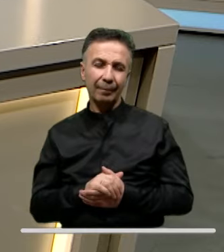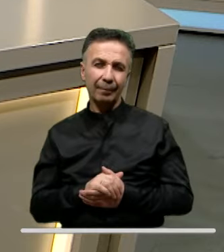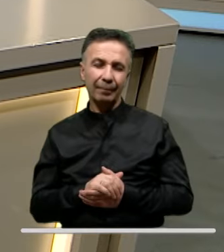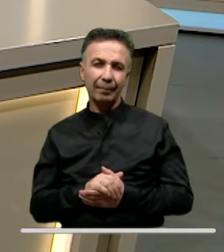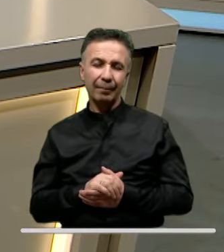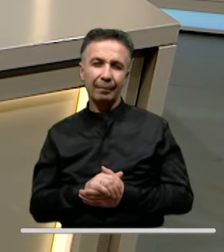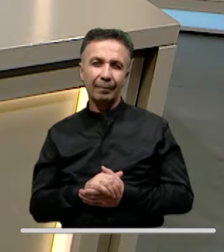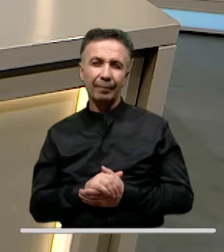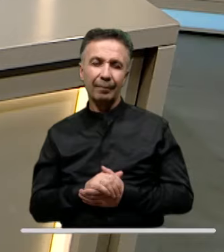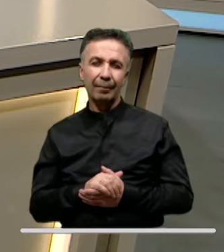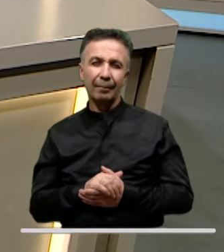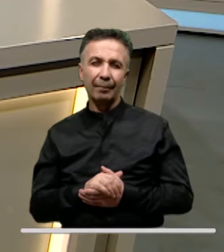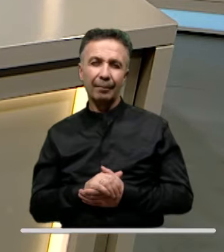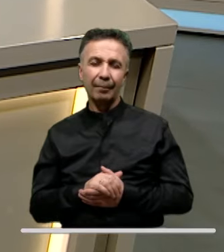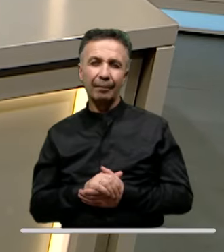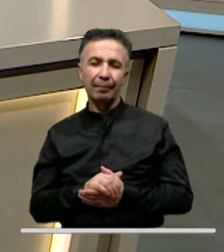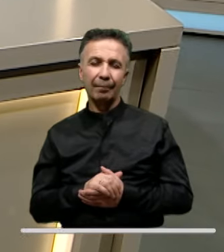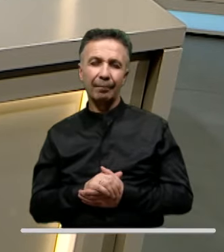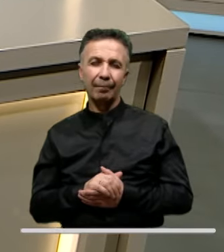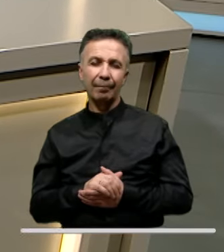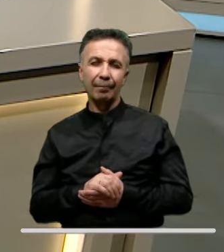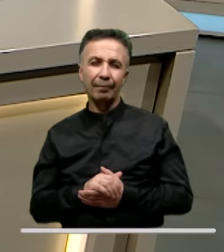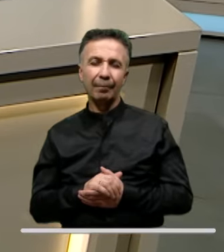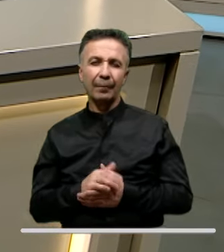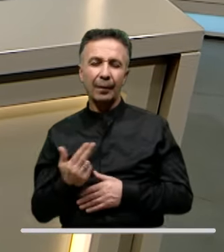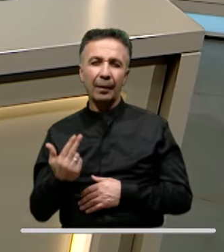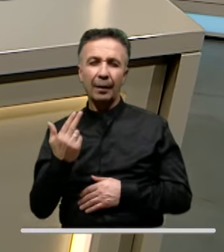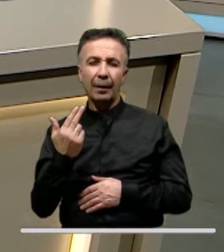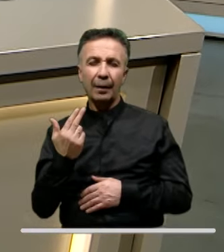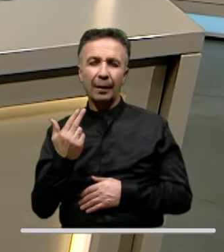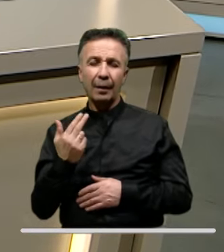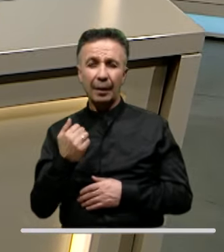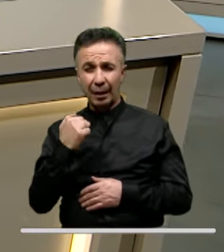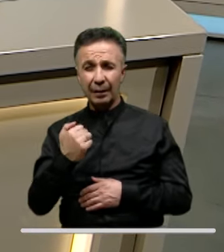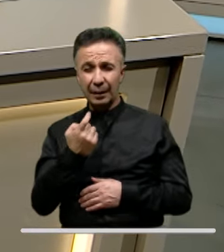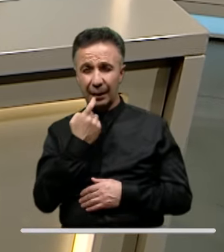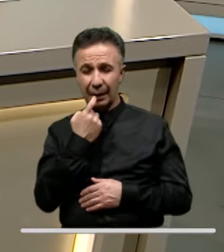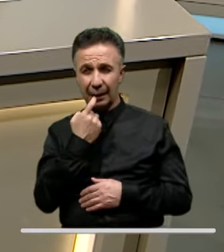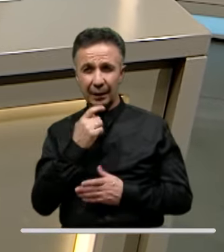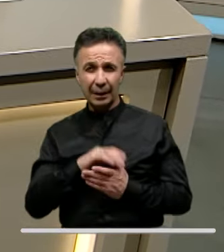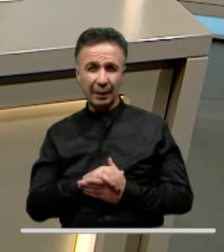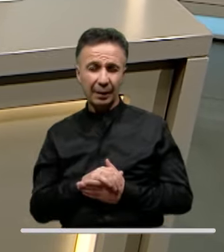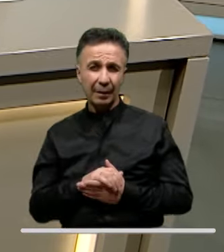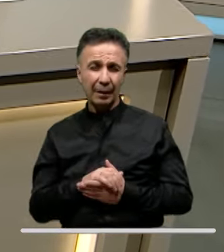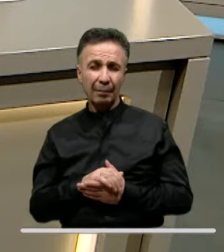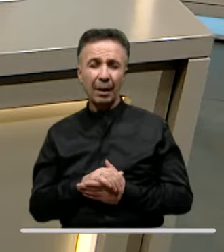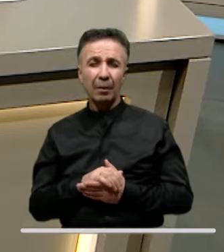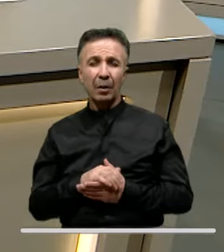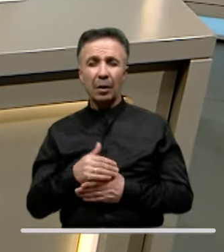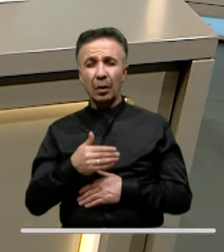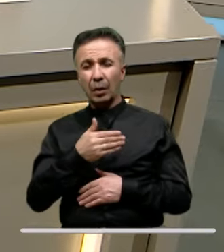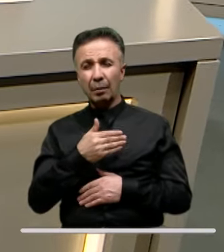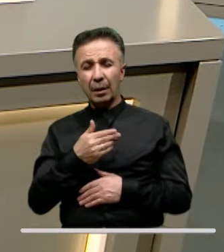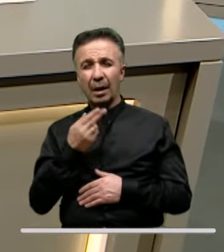Evet. Evet. Şimdi 7 senedir, 6 senedir ben bunun fidyesini